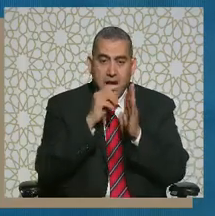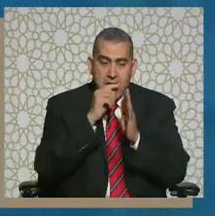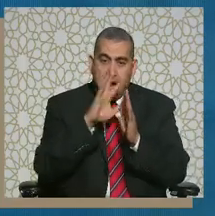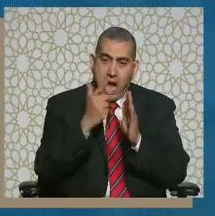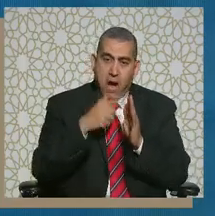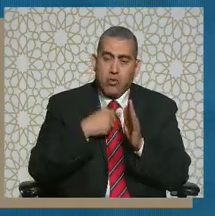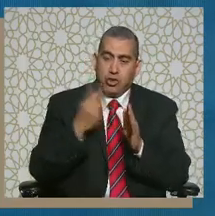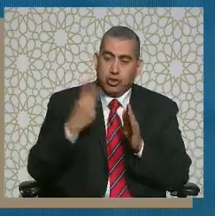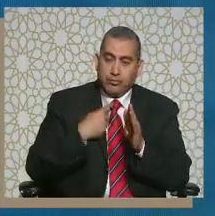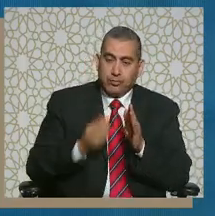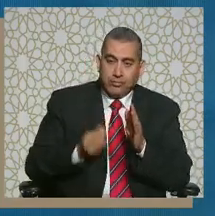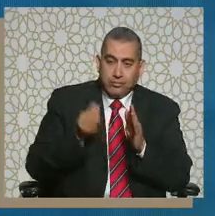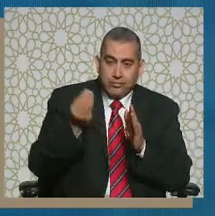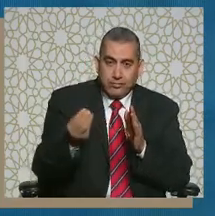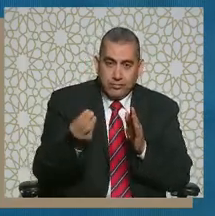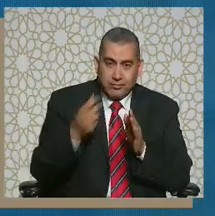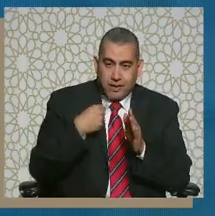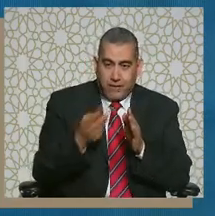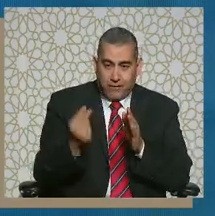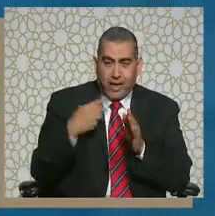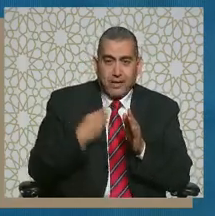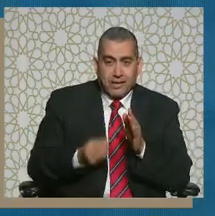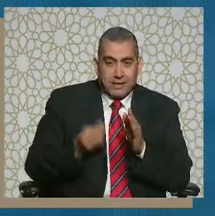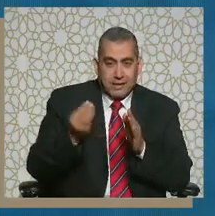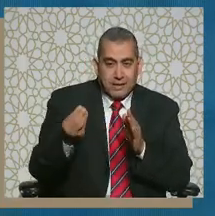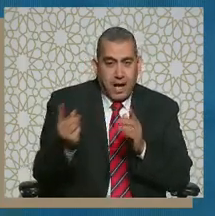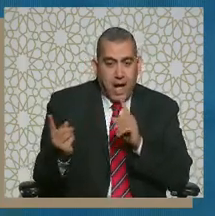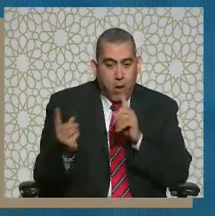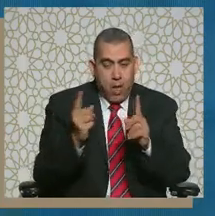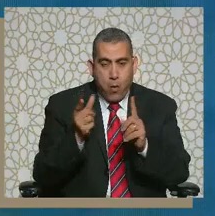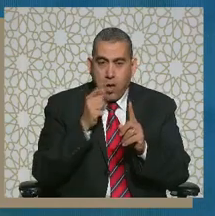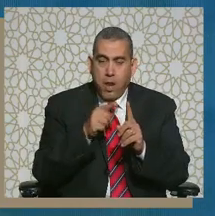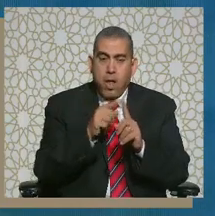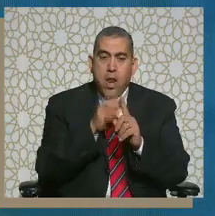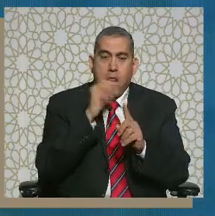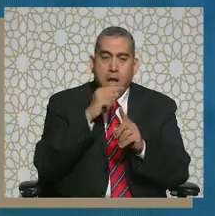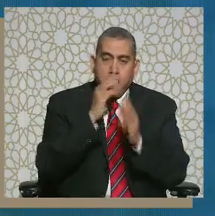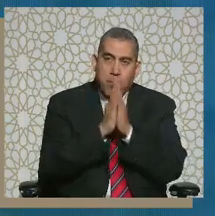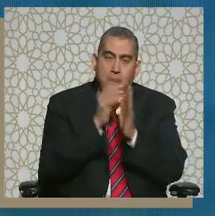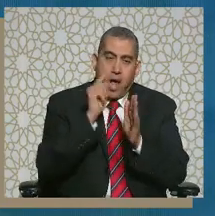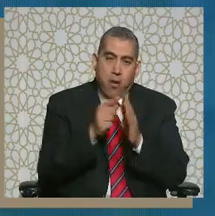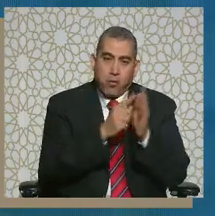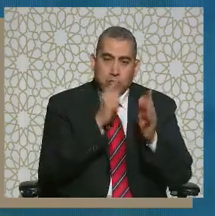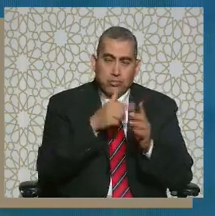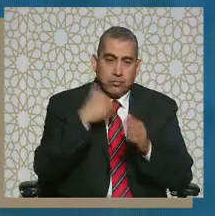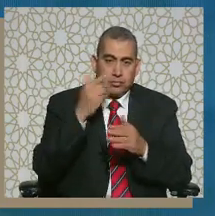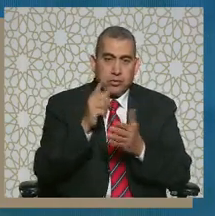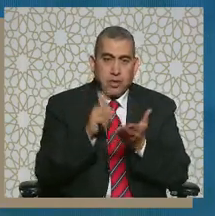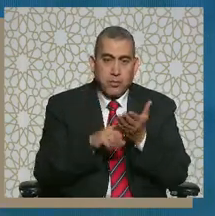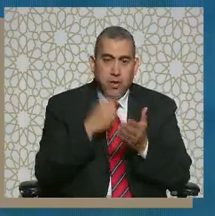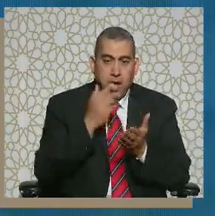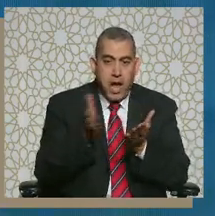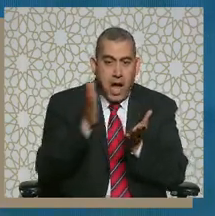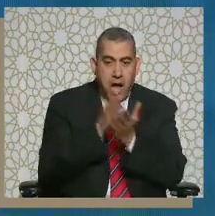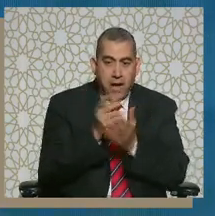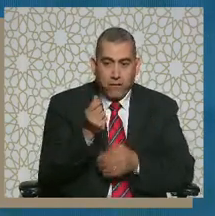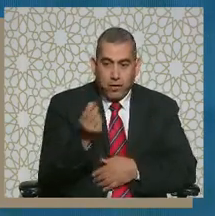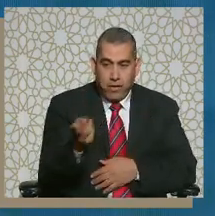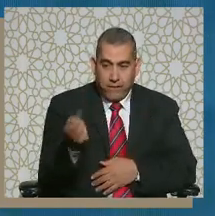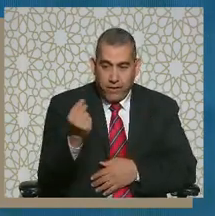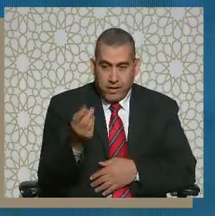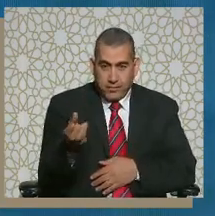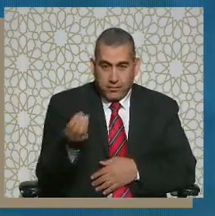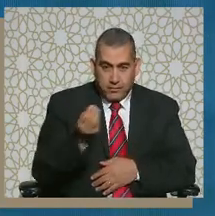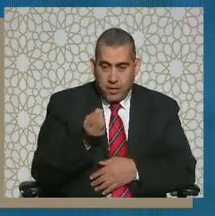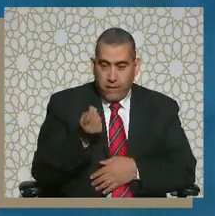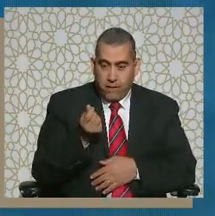الدين اللي عليك وترد المال المغصوب من اللي انت اغتصبته الليح اللي هو مال السرقه ده لان مال السرقه دوت اسمه